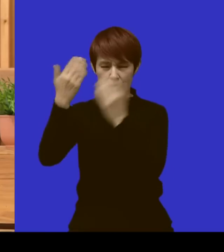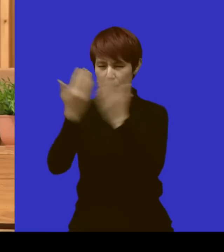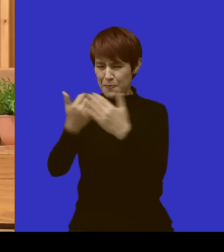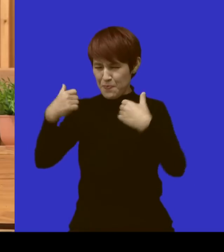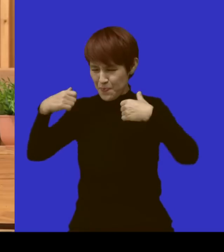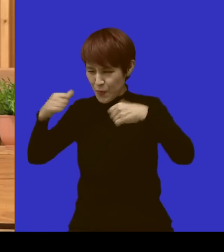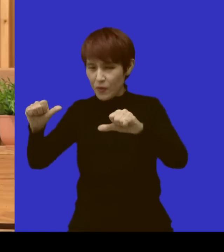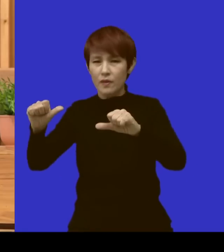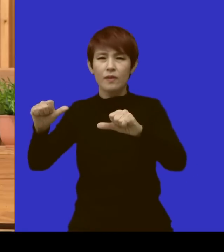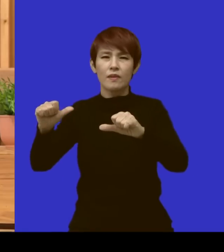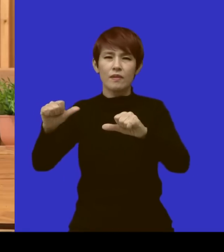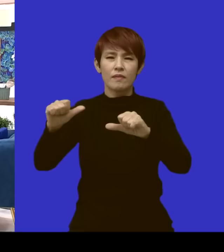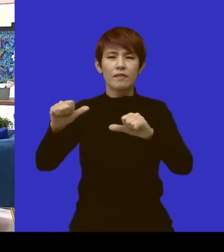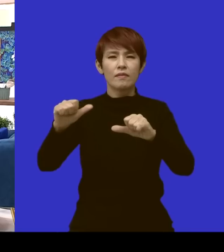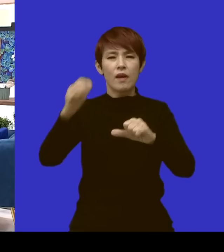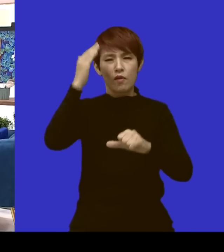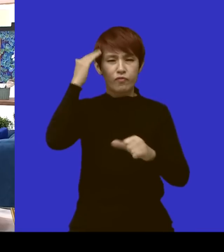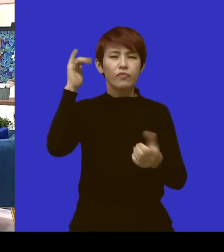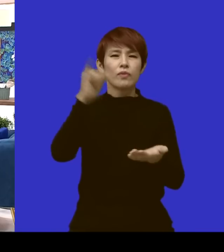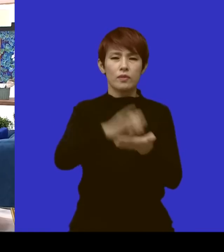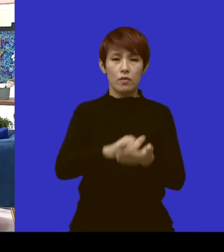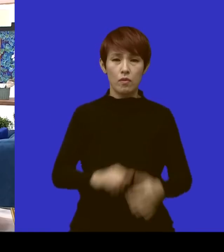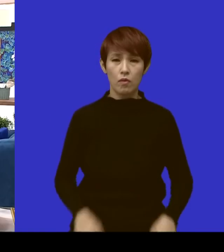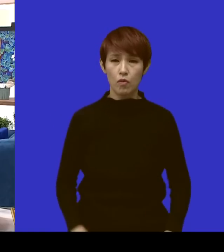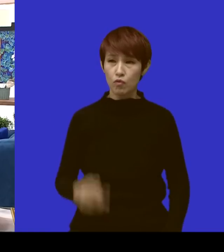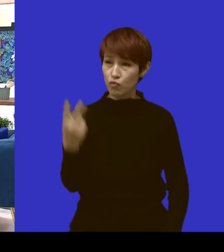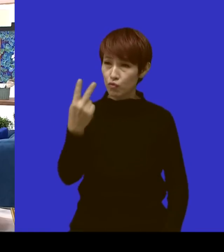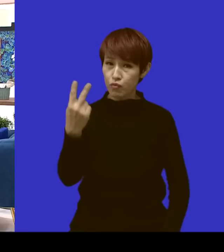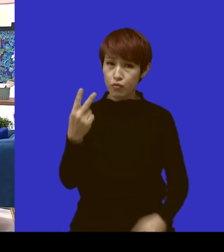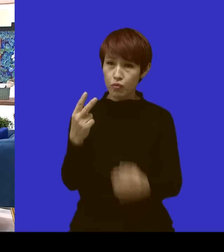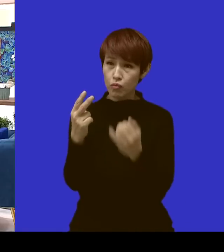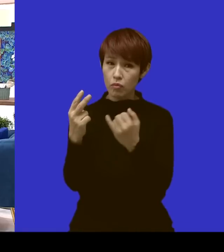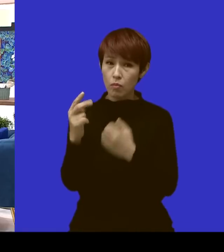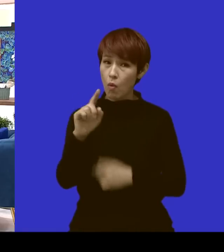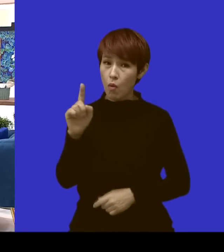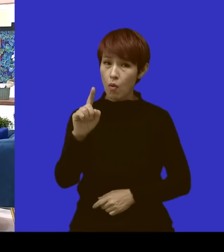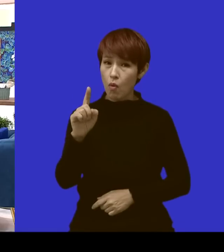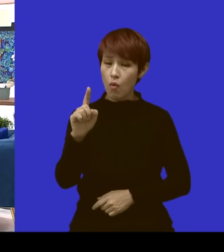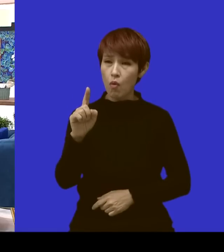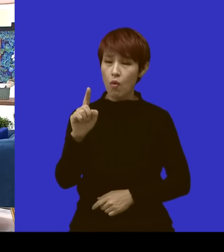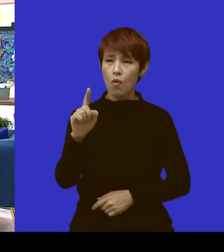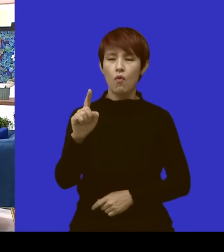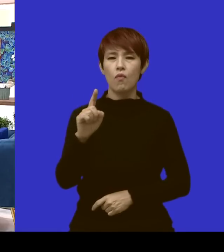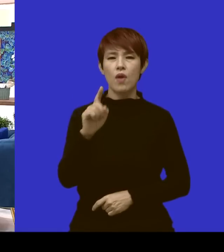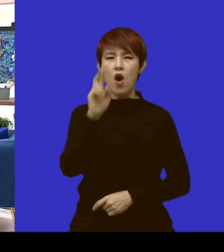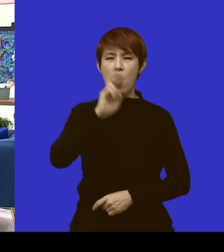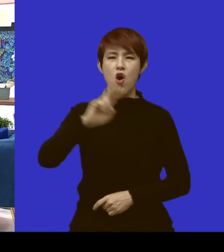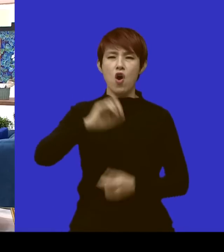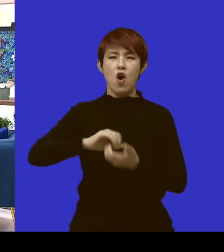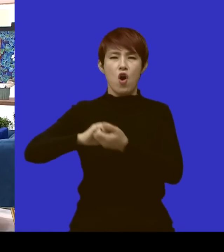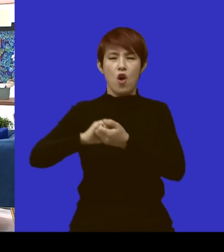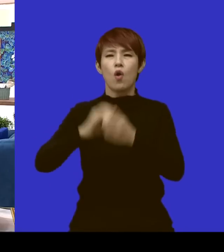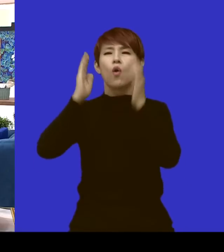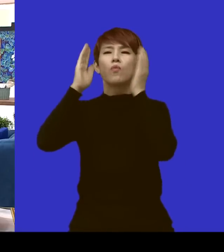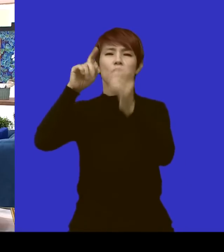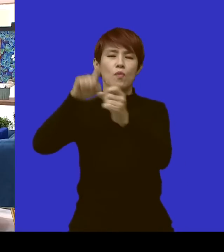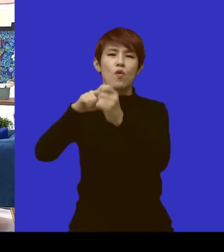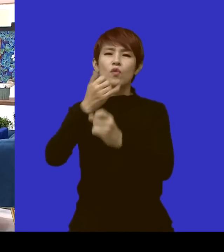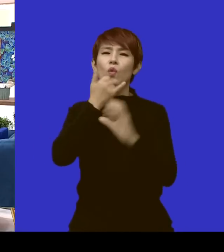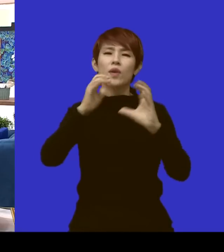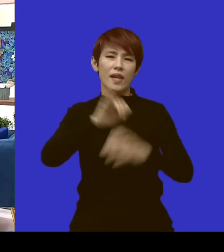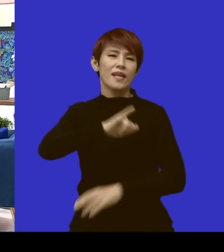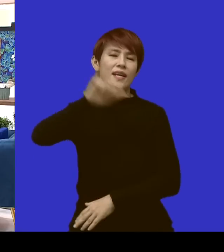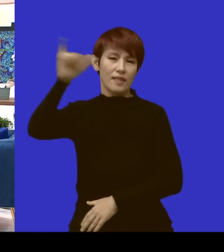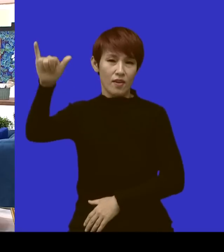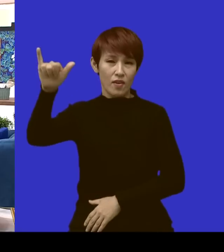들어왔어요. 유학 가신 거. 네네네네. 누구의 유학인 거예요? 성악 가신 성악, 같이? 예, 저 성악 유학이고 성악을 같이, 위해서 같이 가신 예, 거예요? 따라가